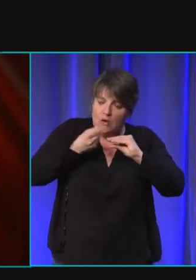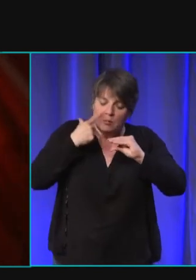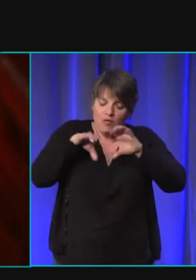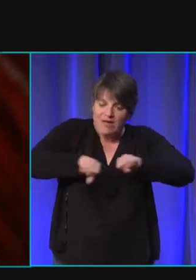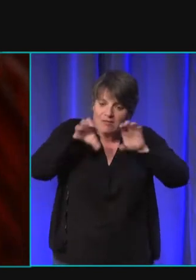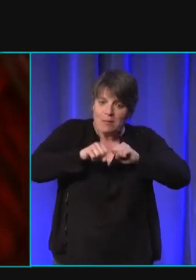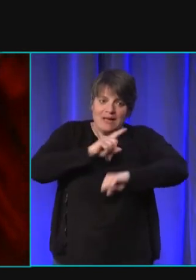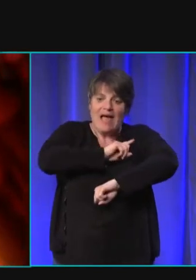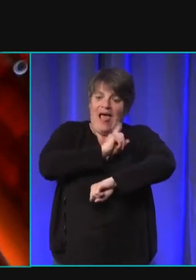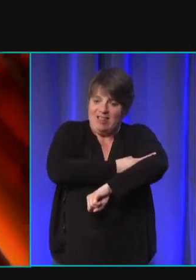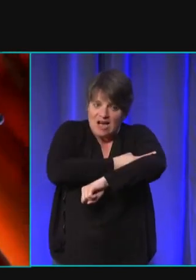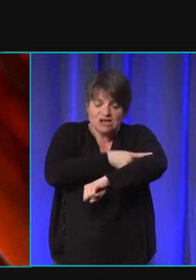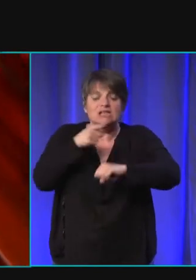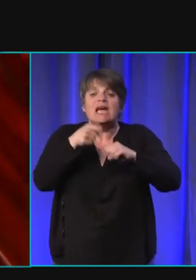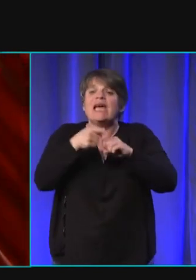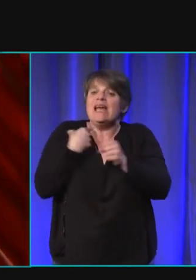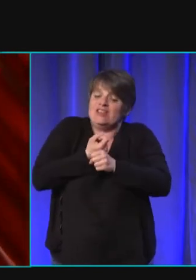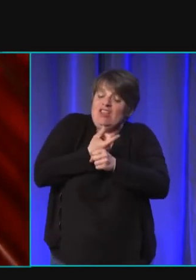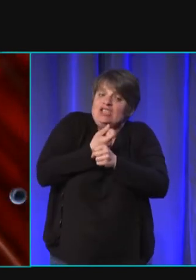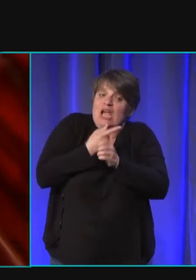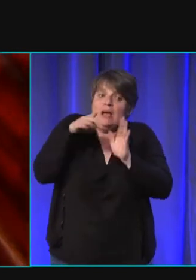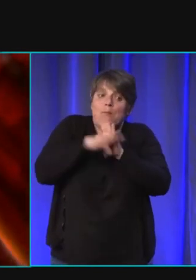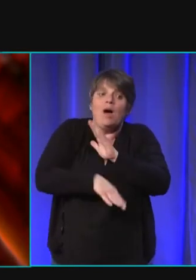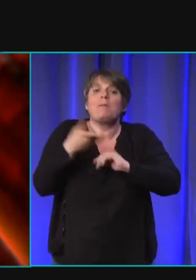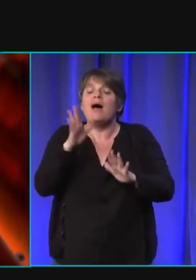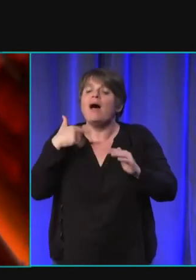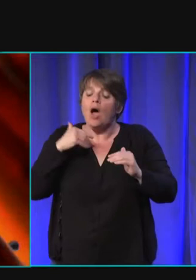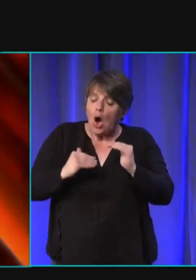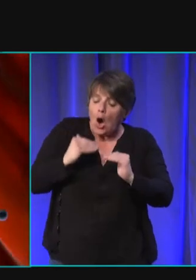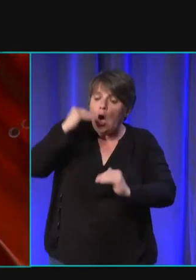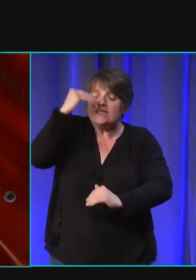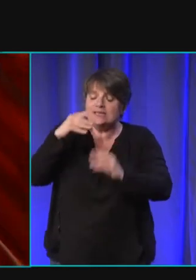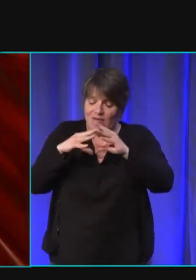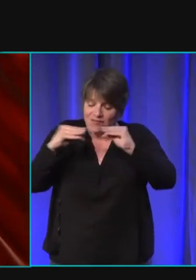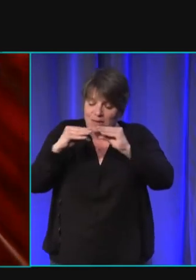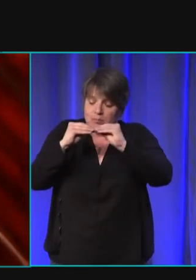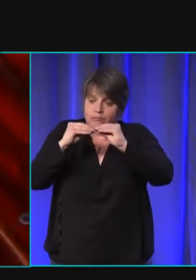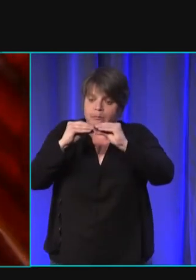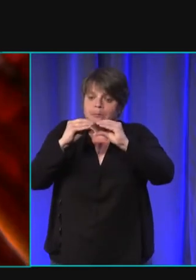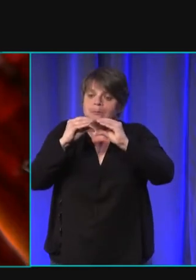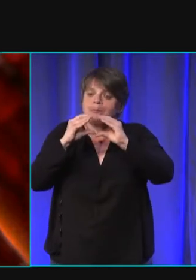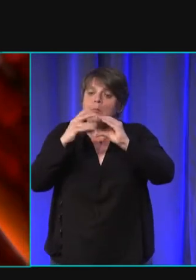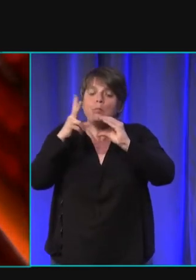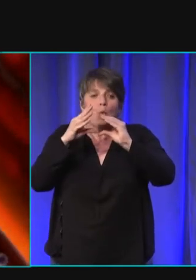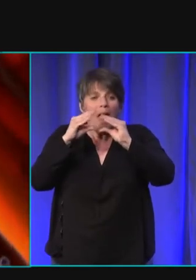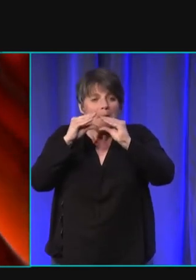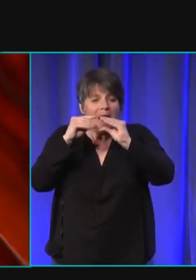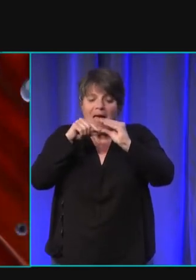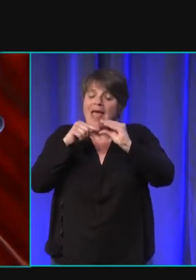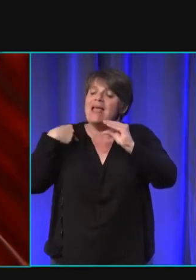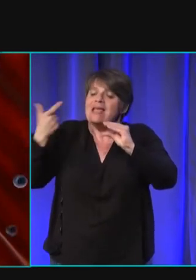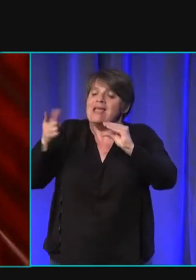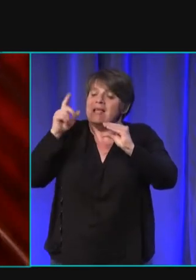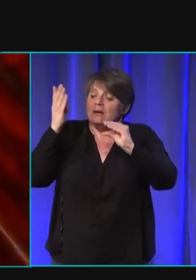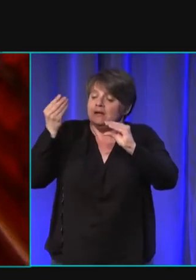produisent moins de déchets. Hein. Et en grandissant, le corps a besoin de fibres plus fortes, mais ces fibres accumulent plus de déchets et elles doivent se reposer